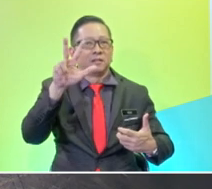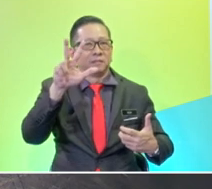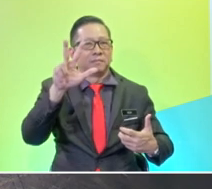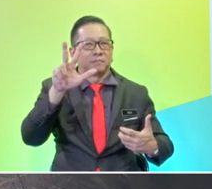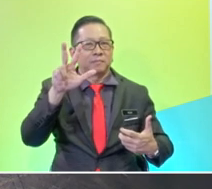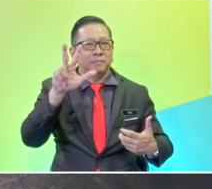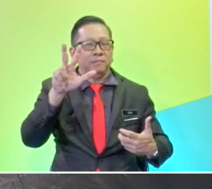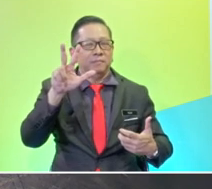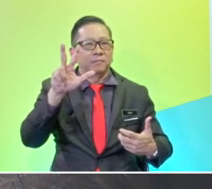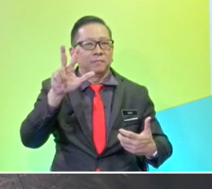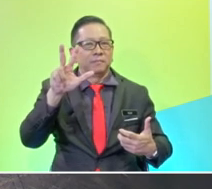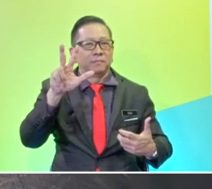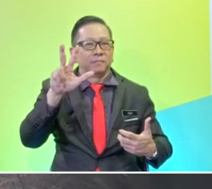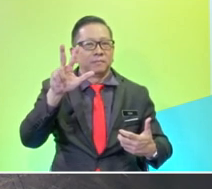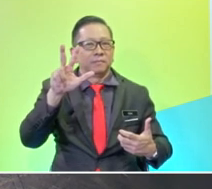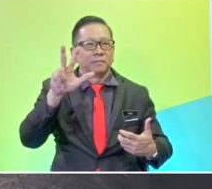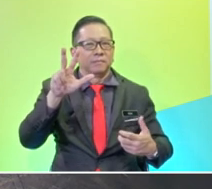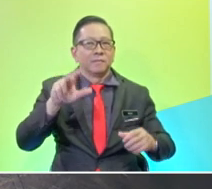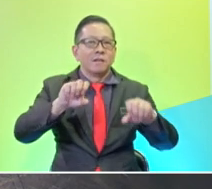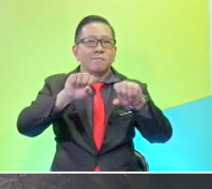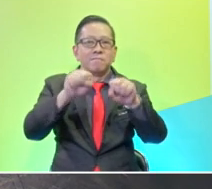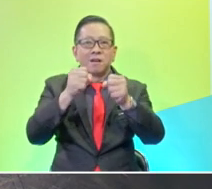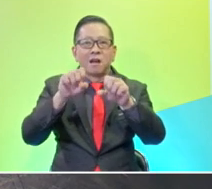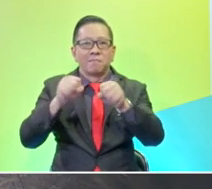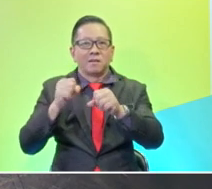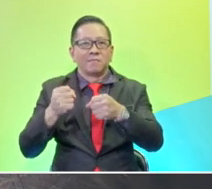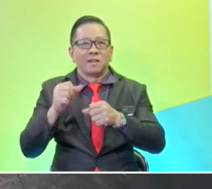betul jadi apa kata kita patahkan tiga